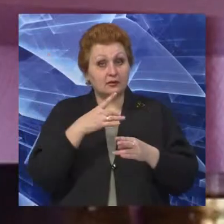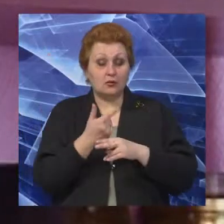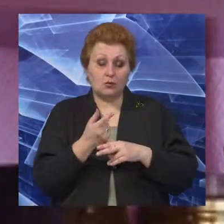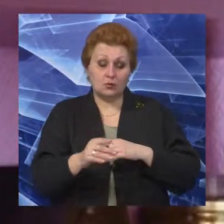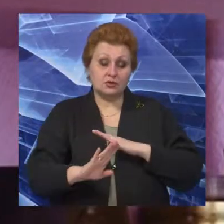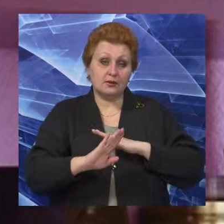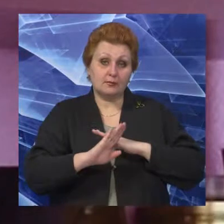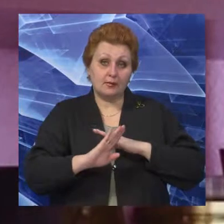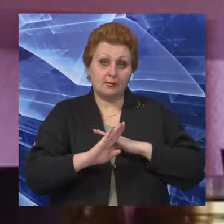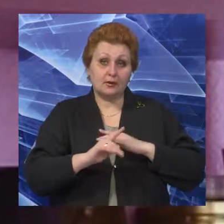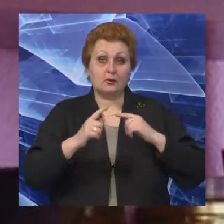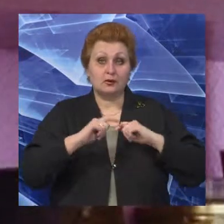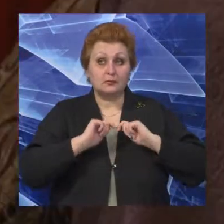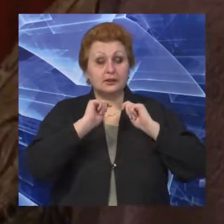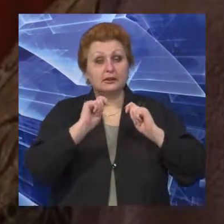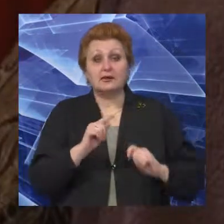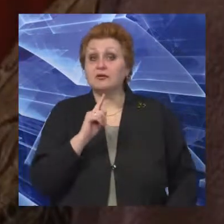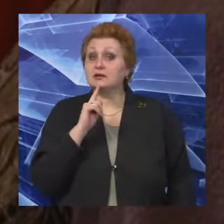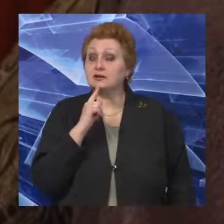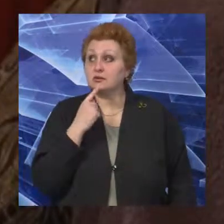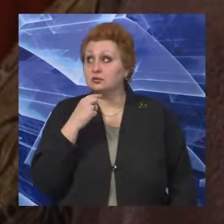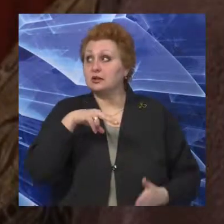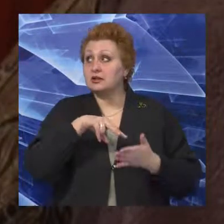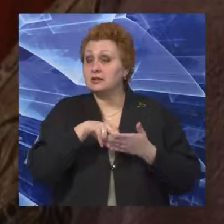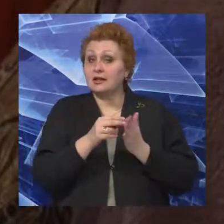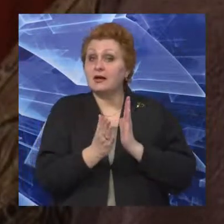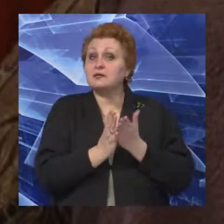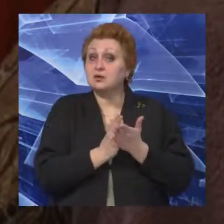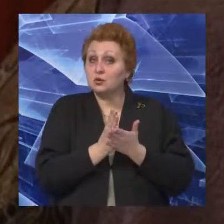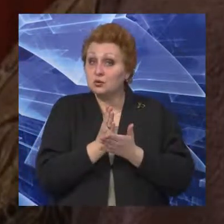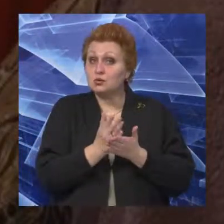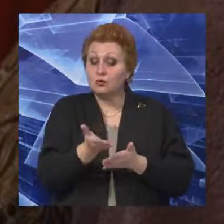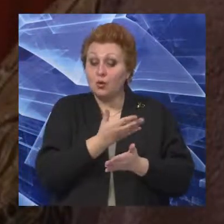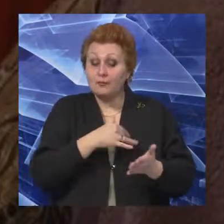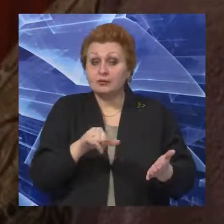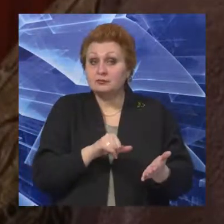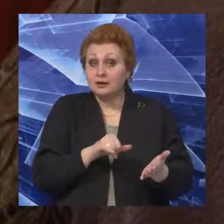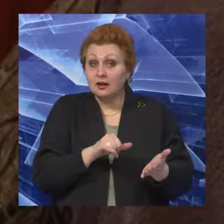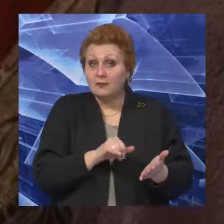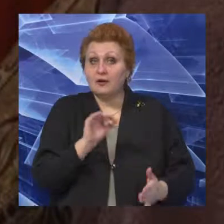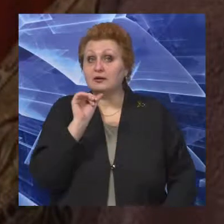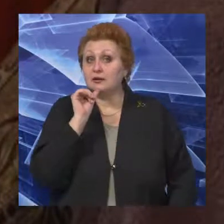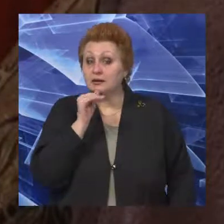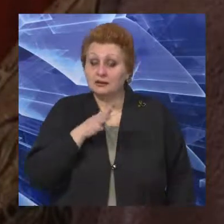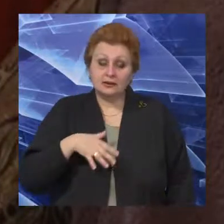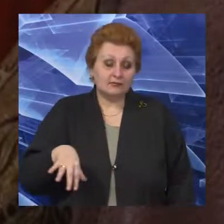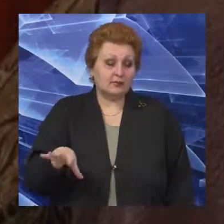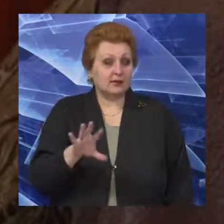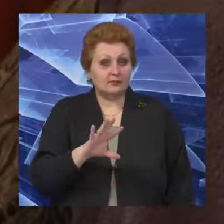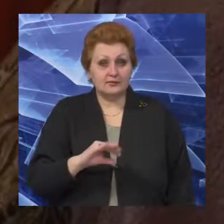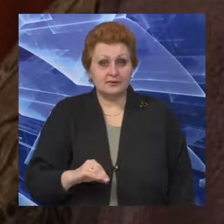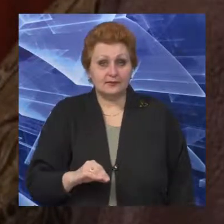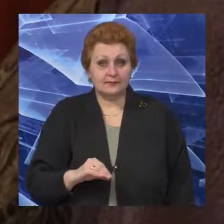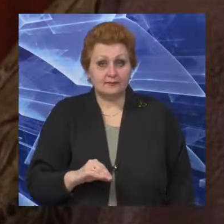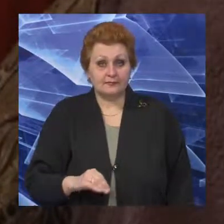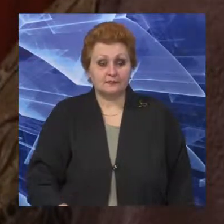ей очень помогло. Мне давалось тяжело, особенно выстаивать службы. Мы наркоманы, конечно, лентяи все.